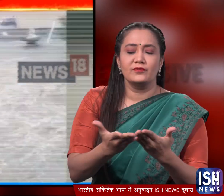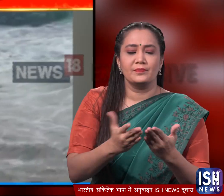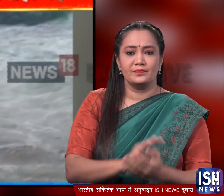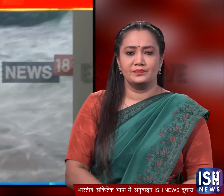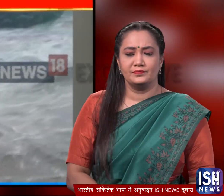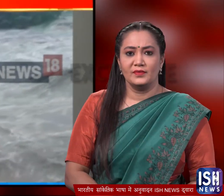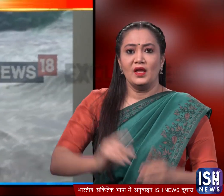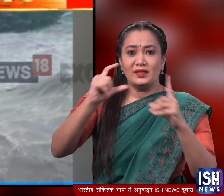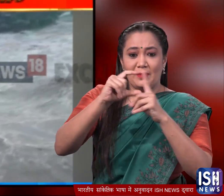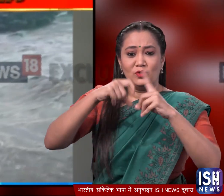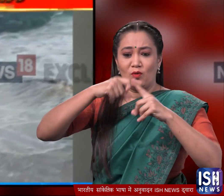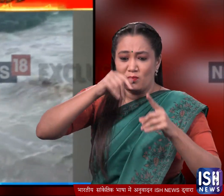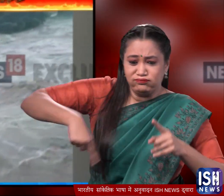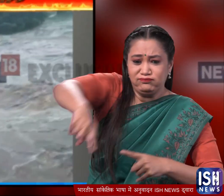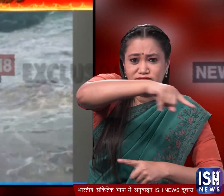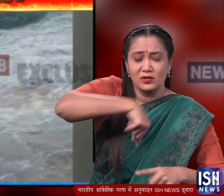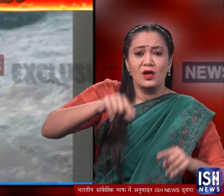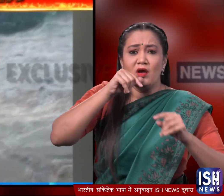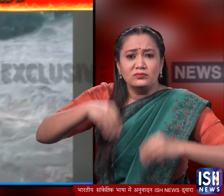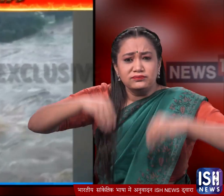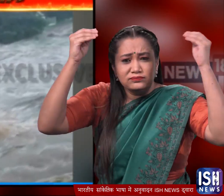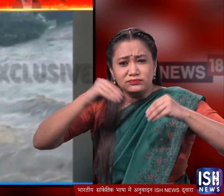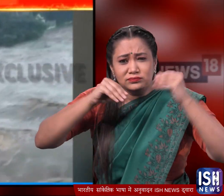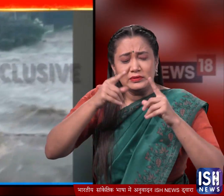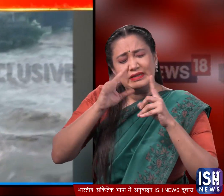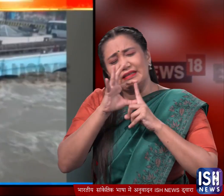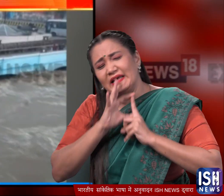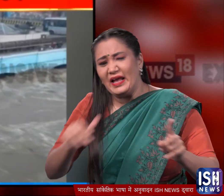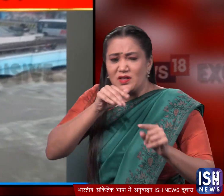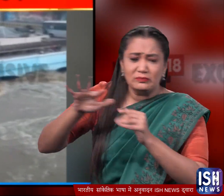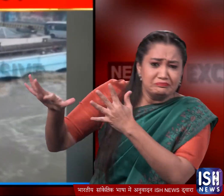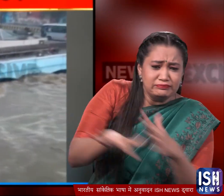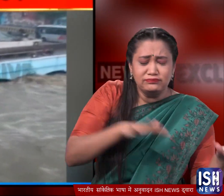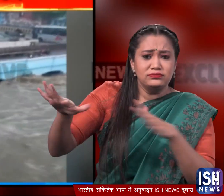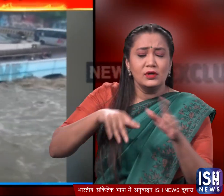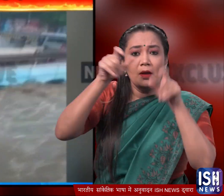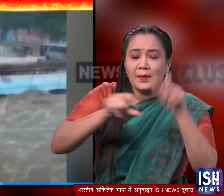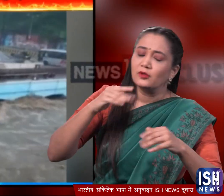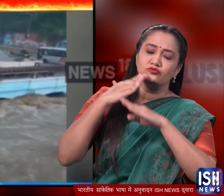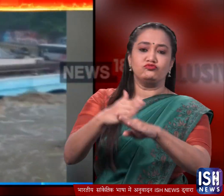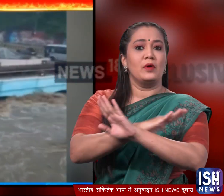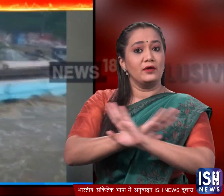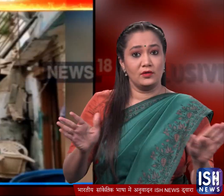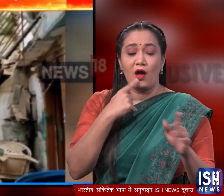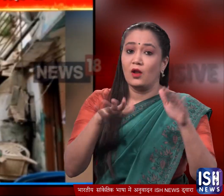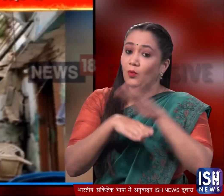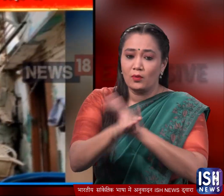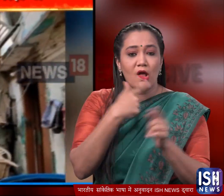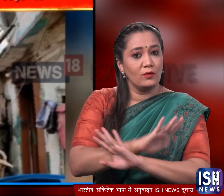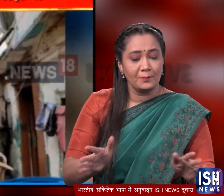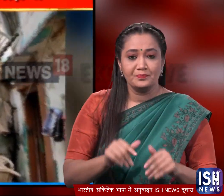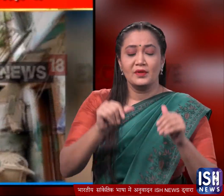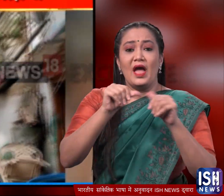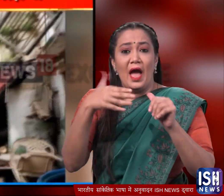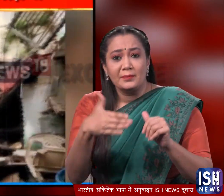शुरू कर दी। दामोदर कुंड के आसपास बारिश के पानी का रौद्र रूप दिखाई दिया, जिसके बाद वहां लोगों के आने जाने पर रोक लगा दी गई। जबकि